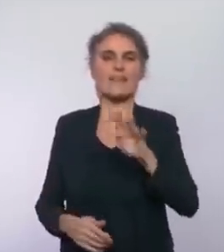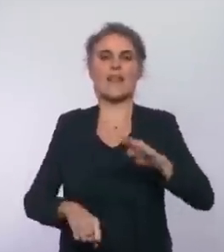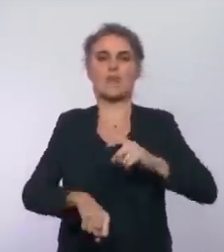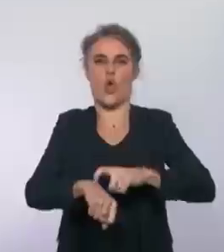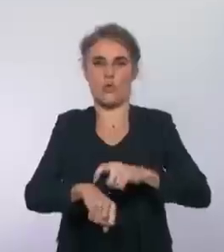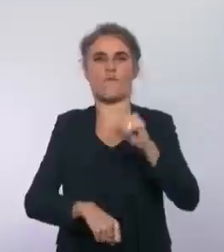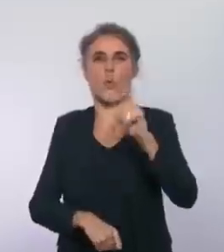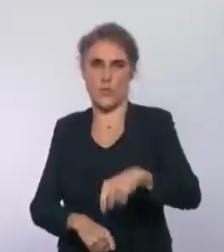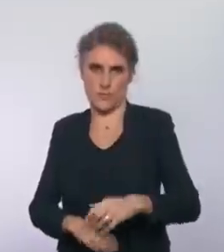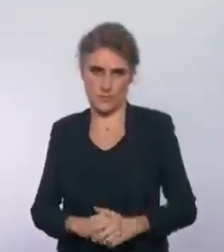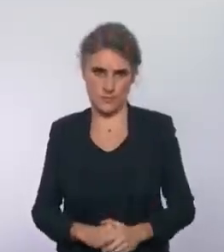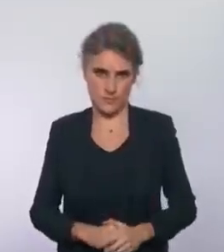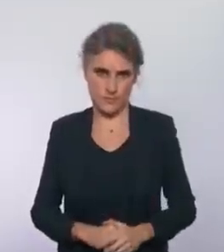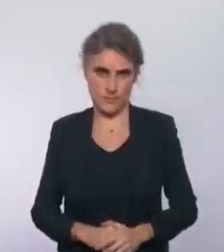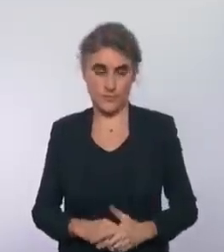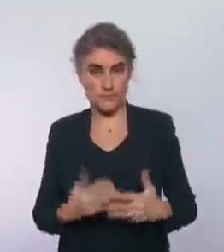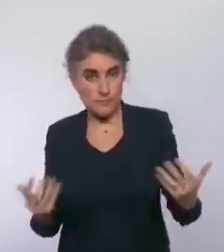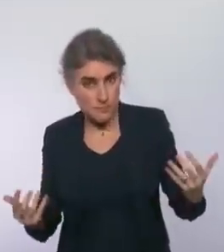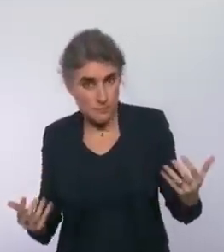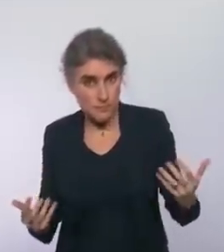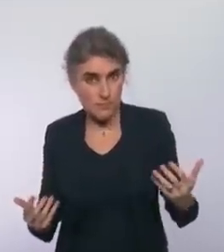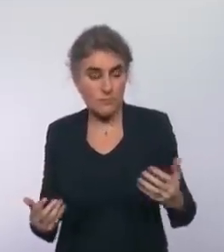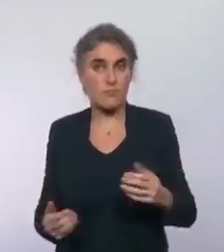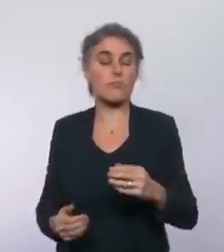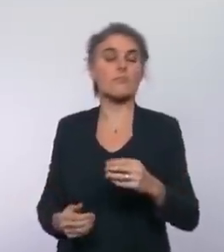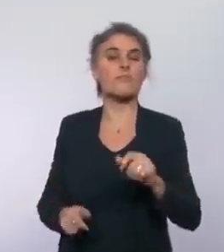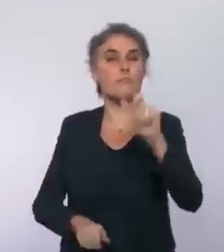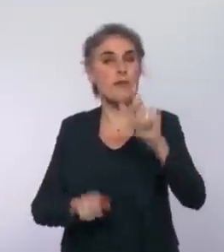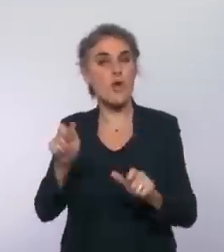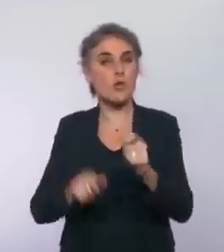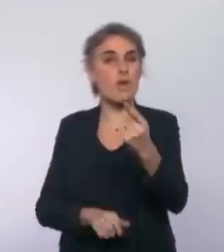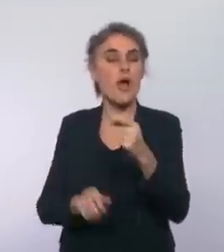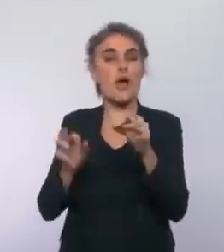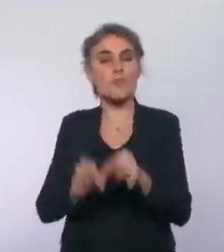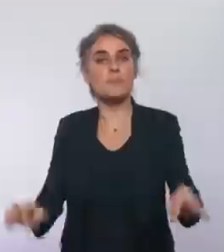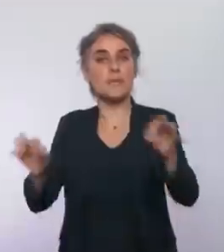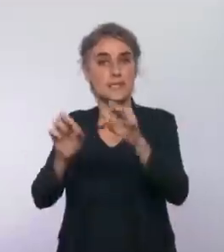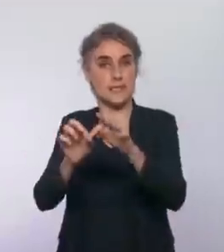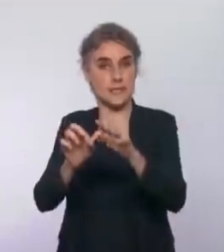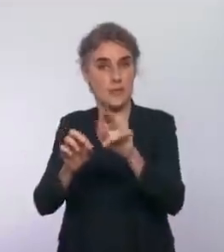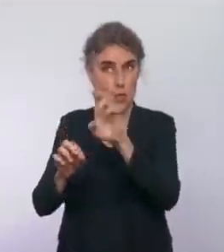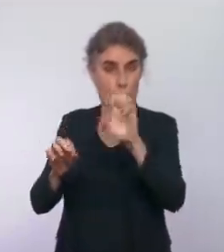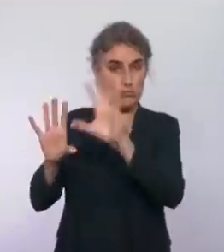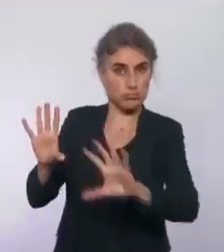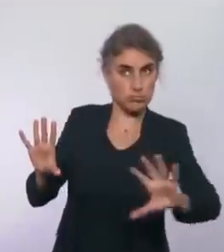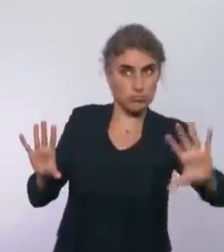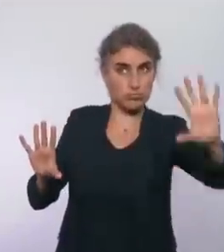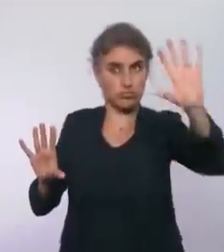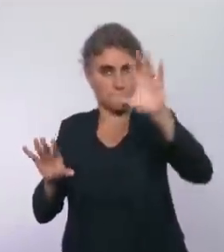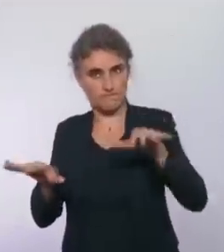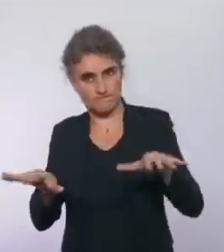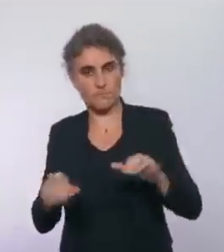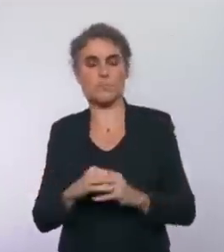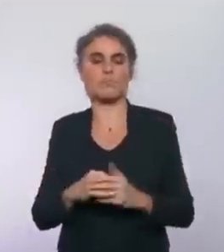Se pose la question d'une obligation de test négatif pour les voyageurs en provenance de pays dans l'Union européenne. Sur ce point, nous